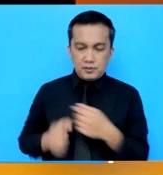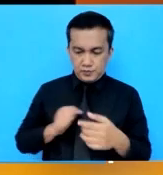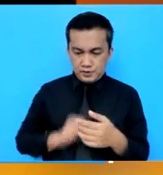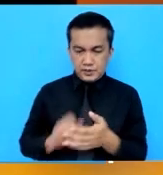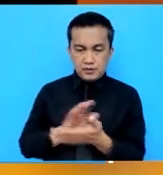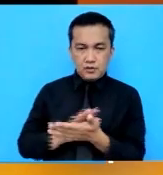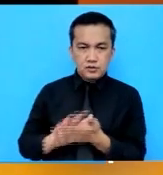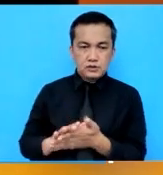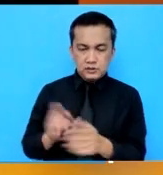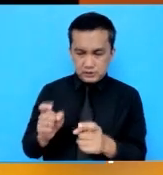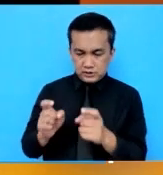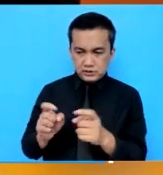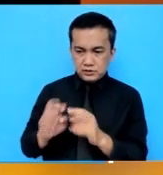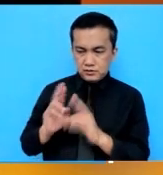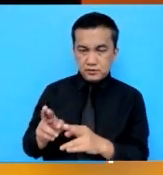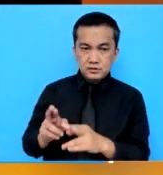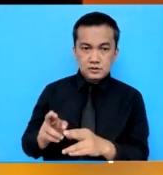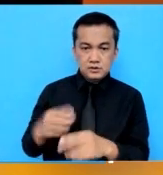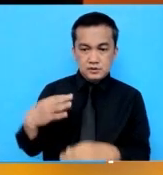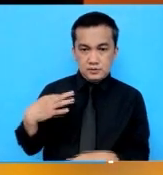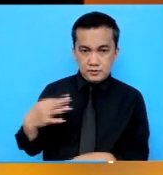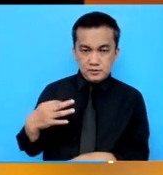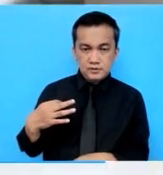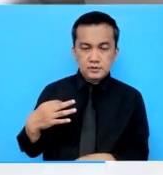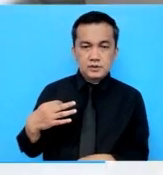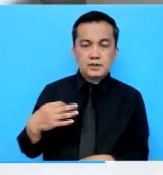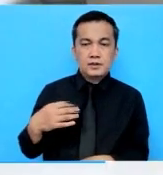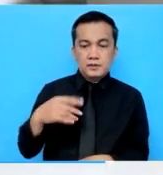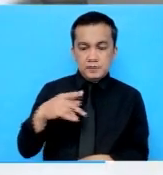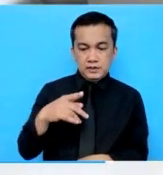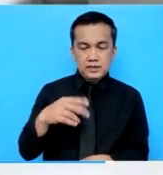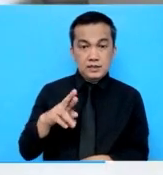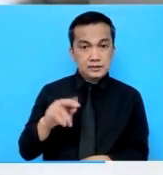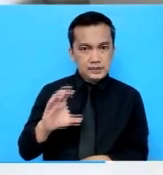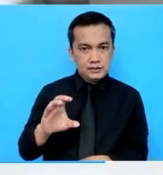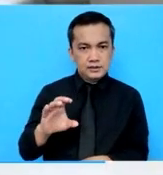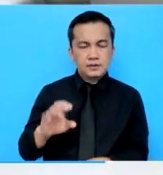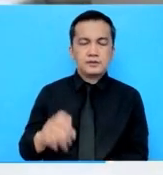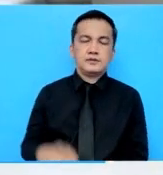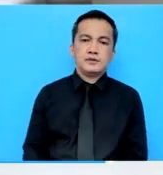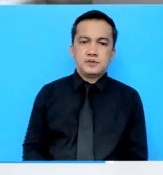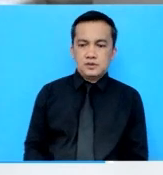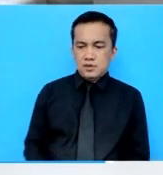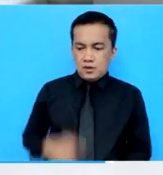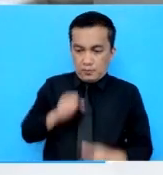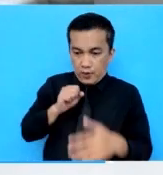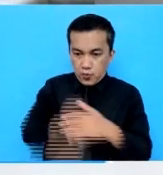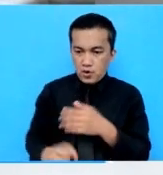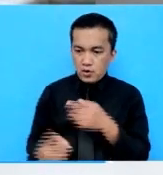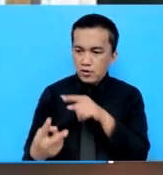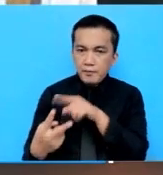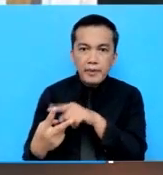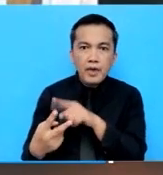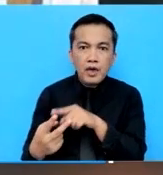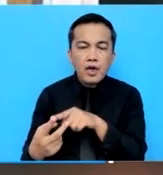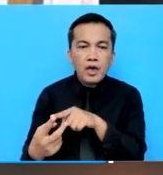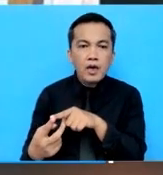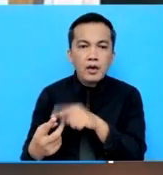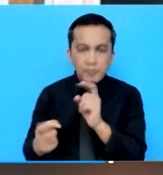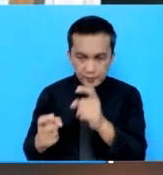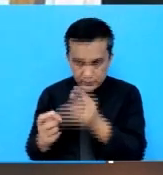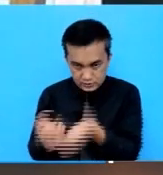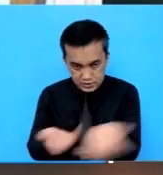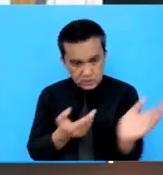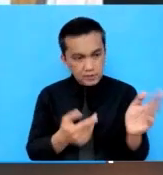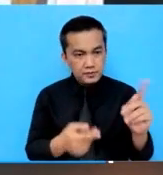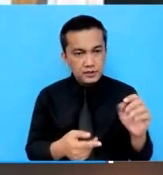bata, agad na rumesponde ang mga volunteer ng Philippine Red Cross o PRC. Nang mailuwal na ang sanggol, mabilis namang dinala ng